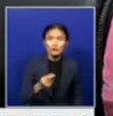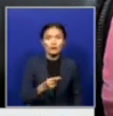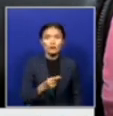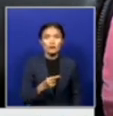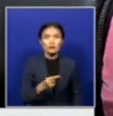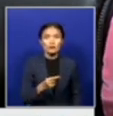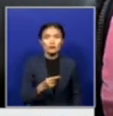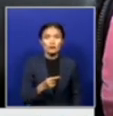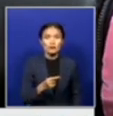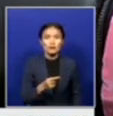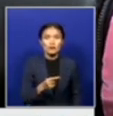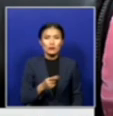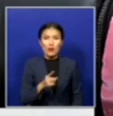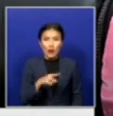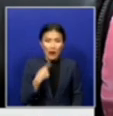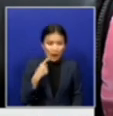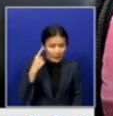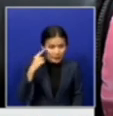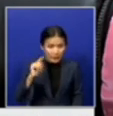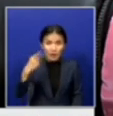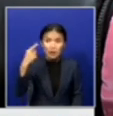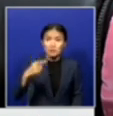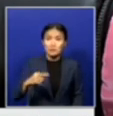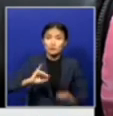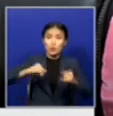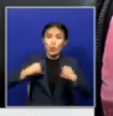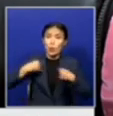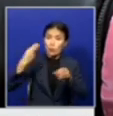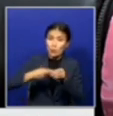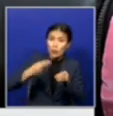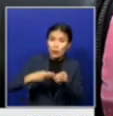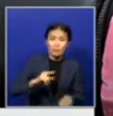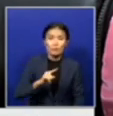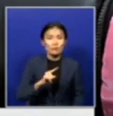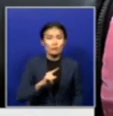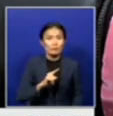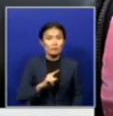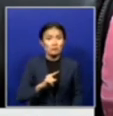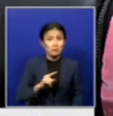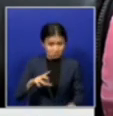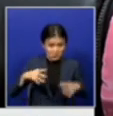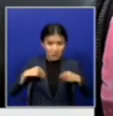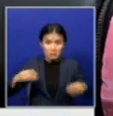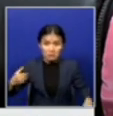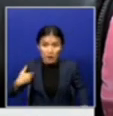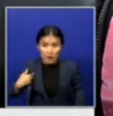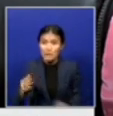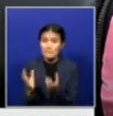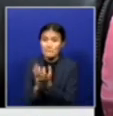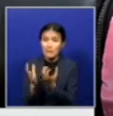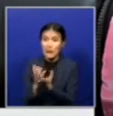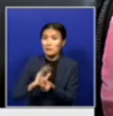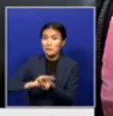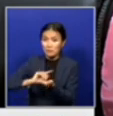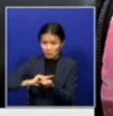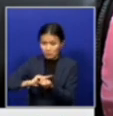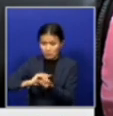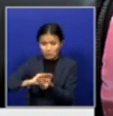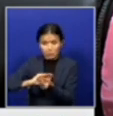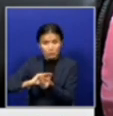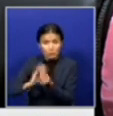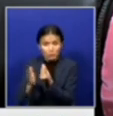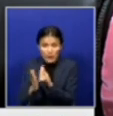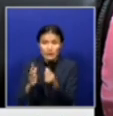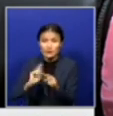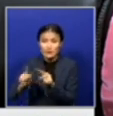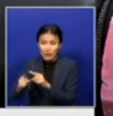คาจะทำอย่างไรนะครับผักและผลไม้เป็นของเน่าเสียถ้าขนมาถึงปั๊มมันเกิดช้ำเสียหายใครเป็นคนรับผิดช